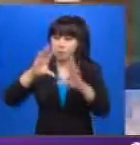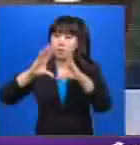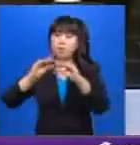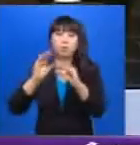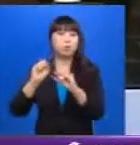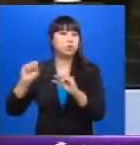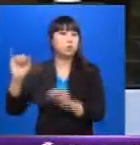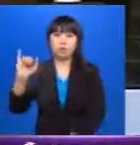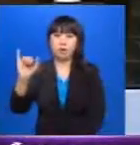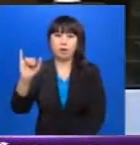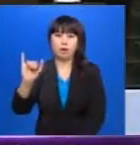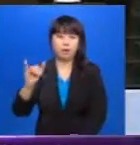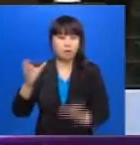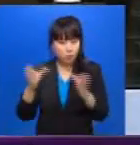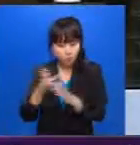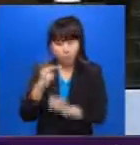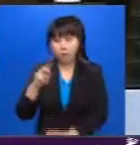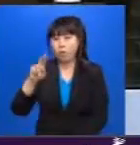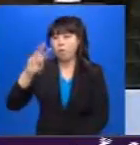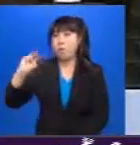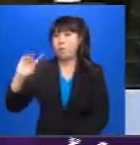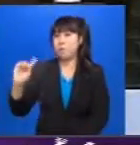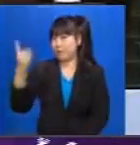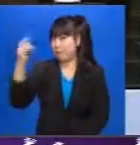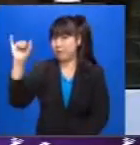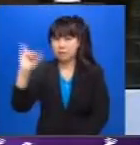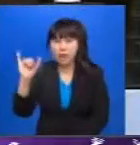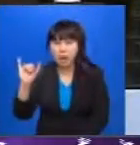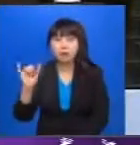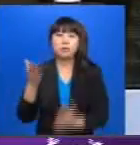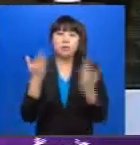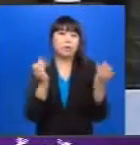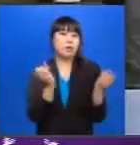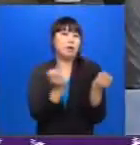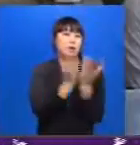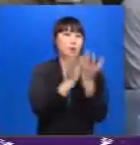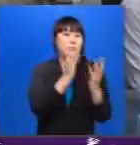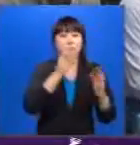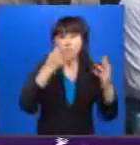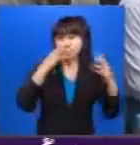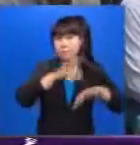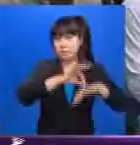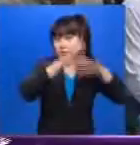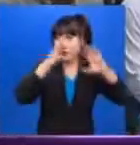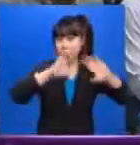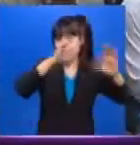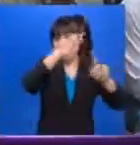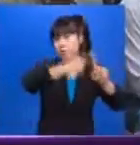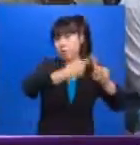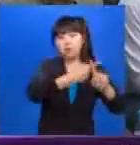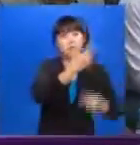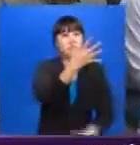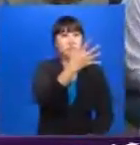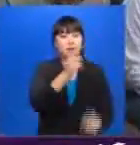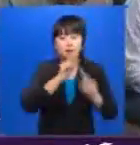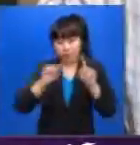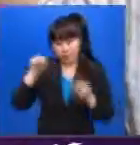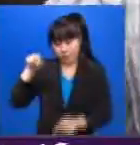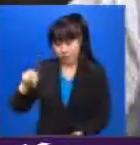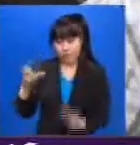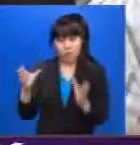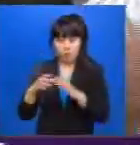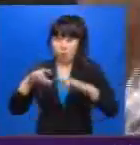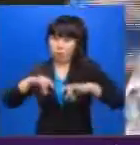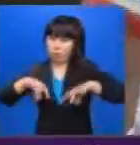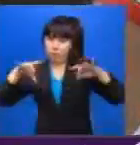ใหม่ไม่ส่งผลต่อการทำหน้าที่ของรัฐบาลรักษาการตามรัฐธรรมนูญแต่ดูเหมือนประเด็นกลุ่มฝากฝั่งตรงข้ามยัง